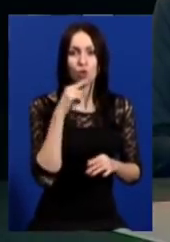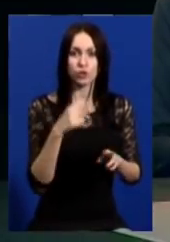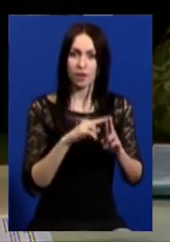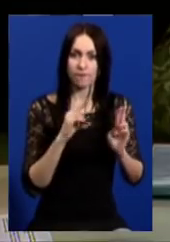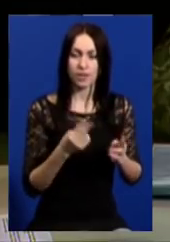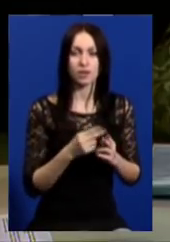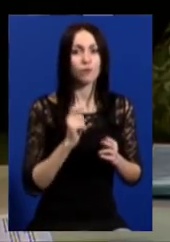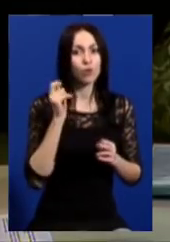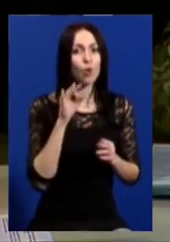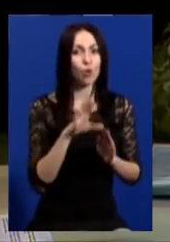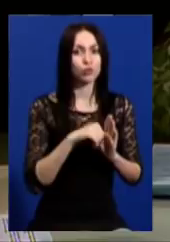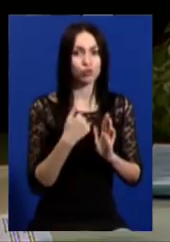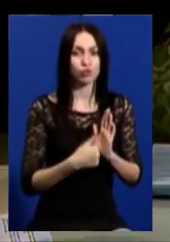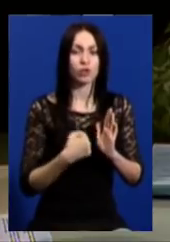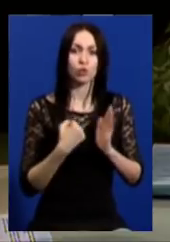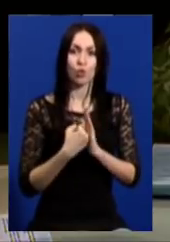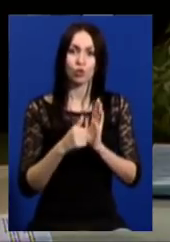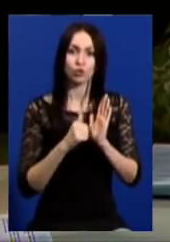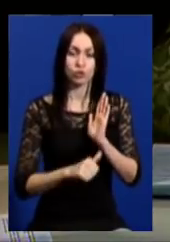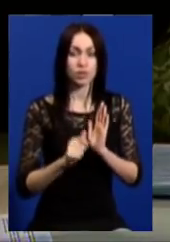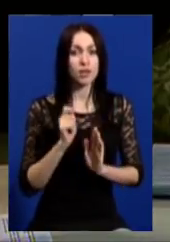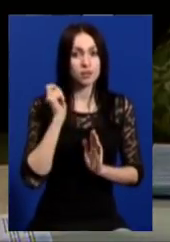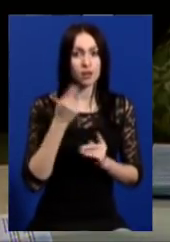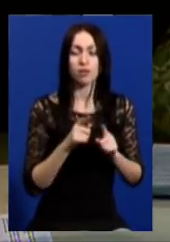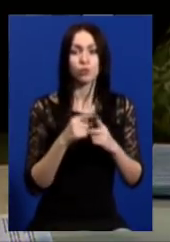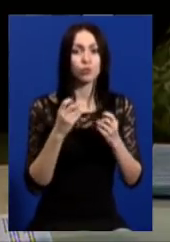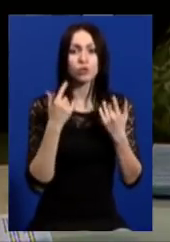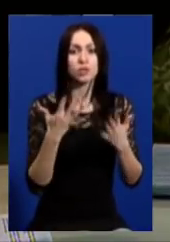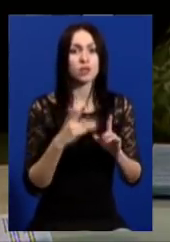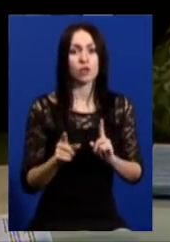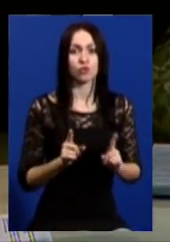віком від 16 до 60 років. Це не означає, що